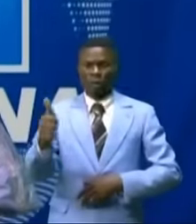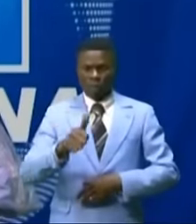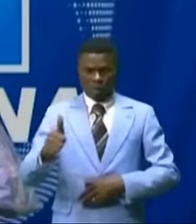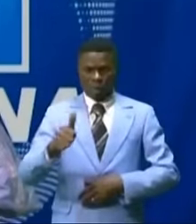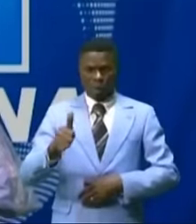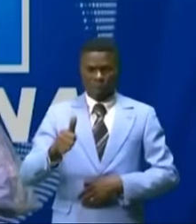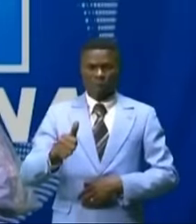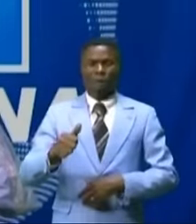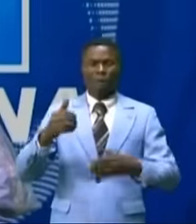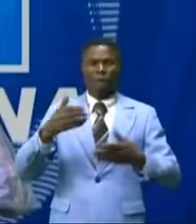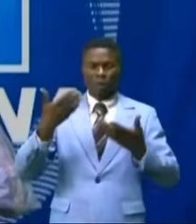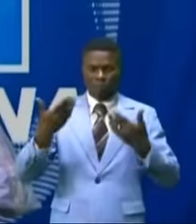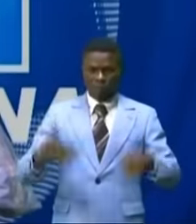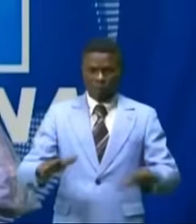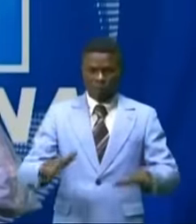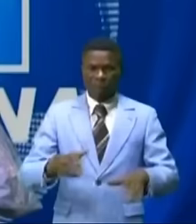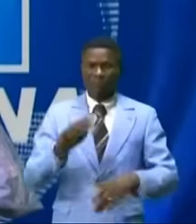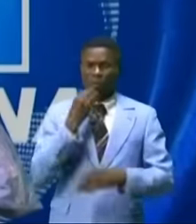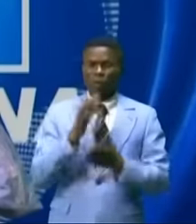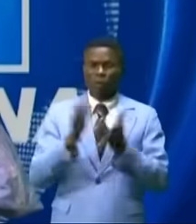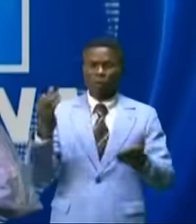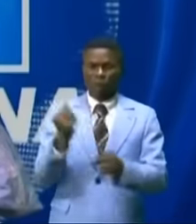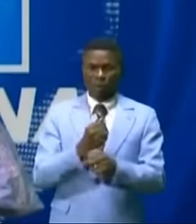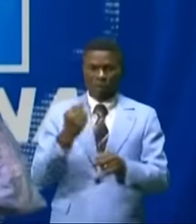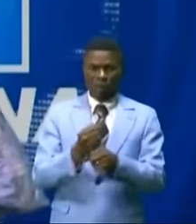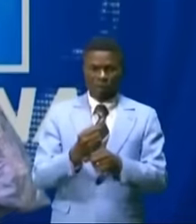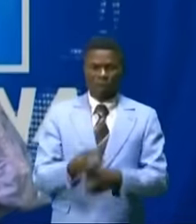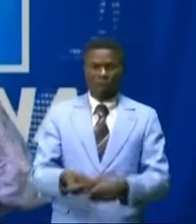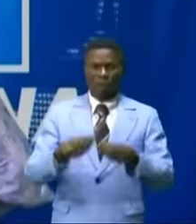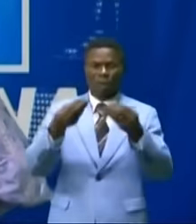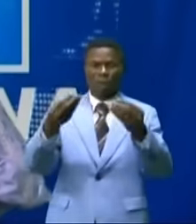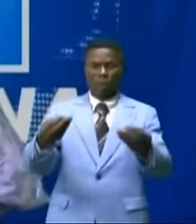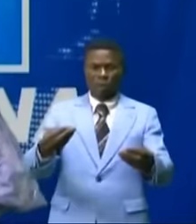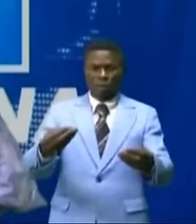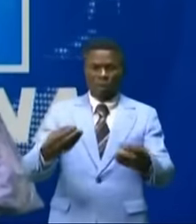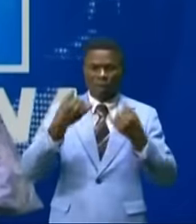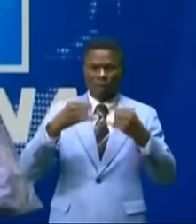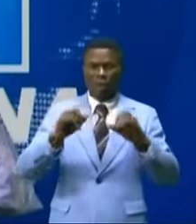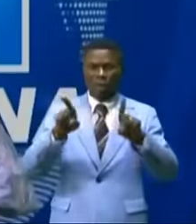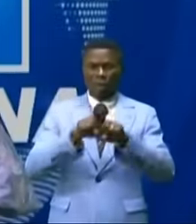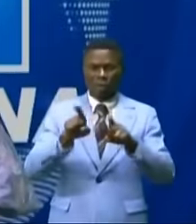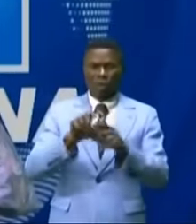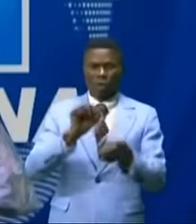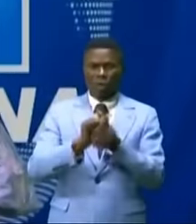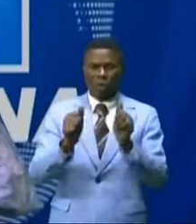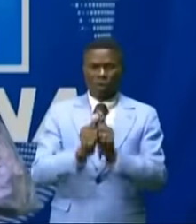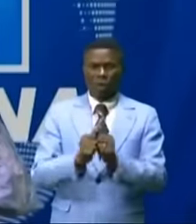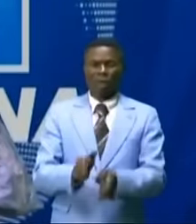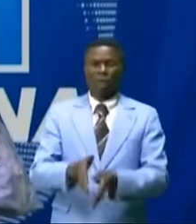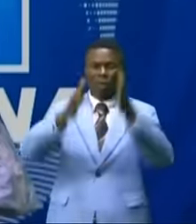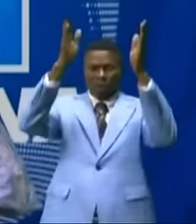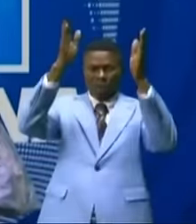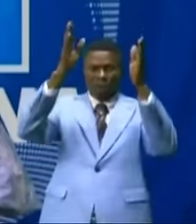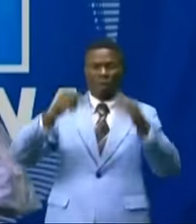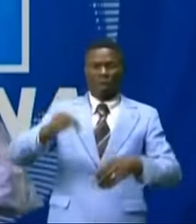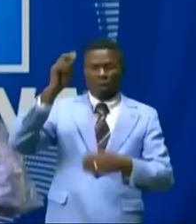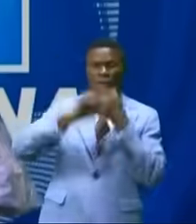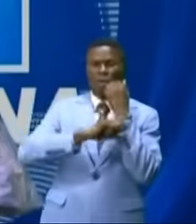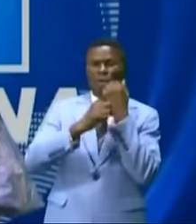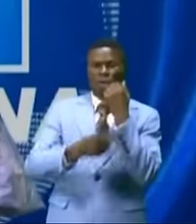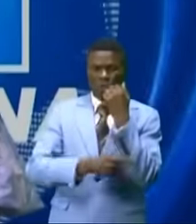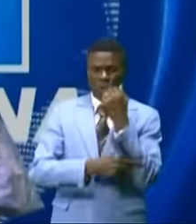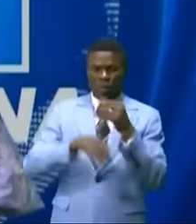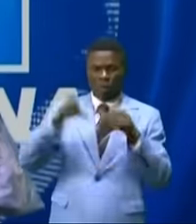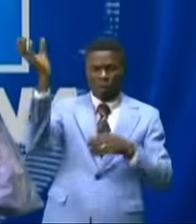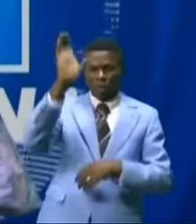sera levée. L'inspection générale du travail sera mise à contribution, comme ce fut le cas des antennes pilotes du Nord Kivu,